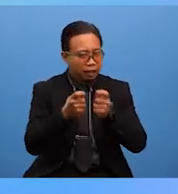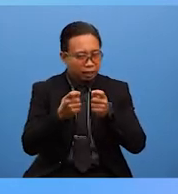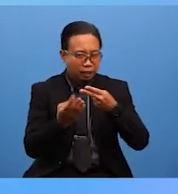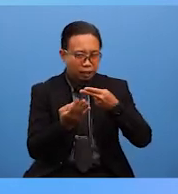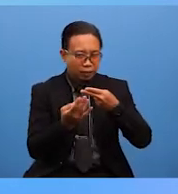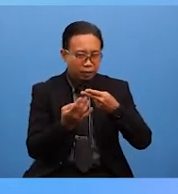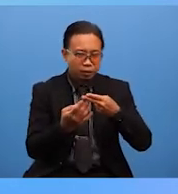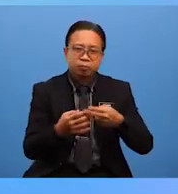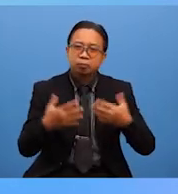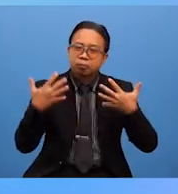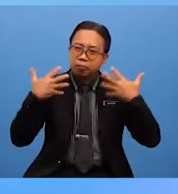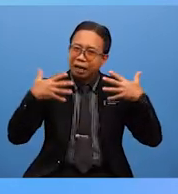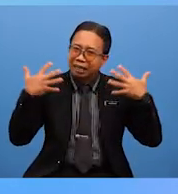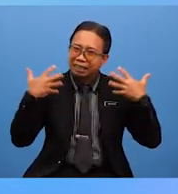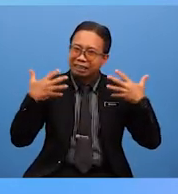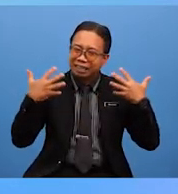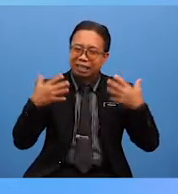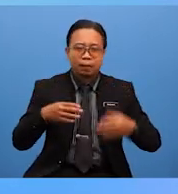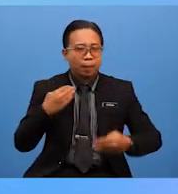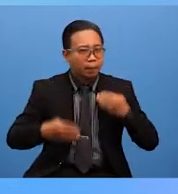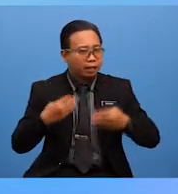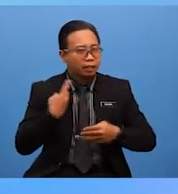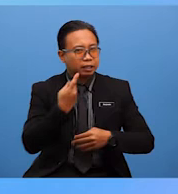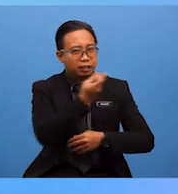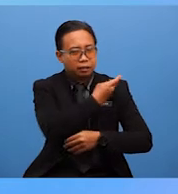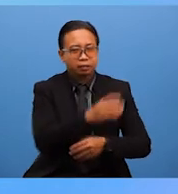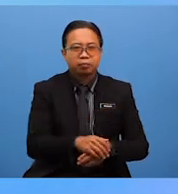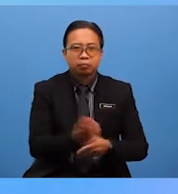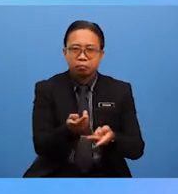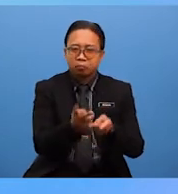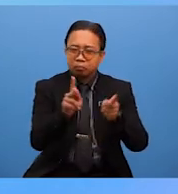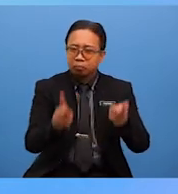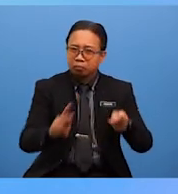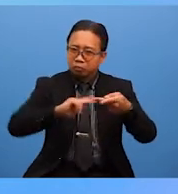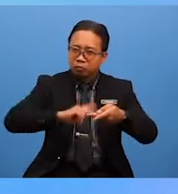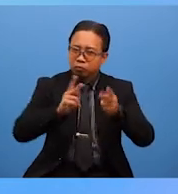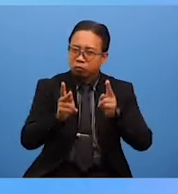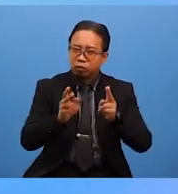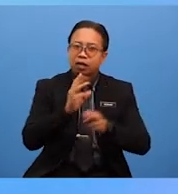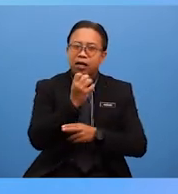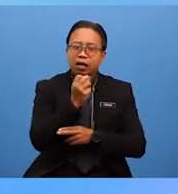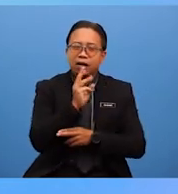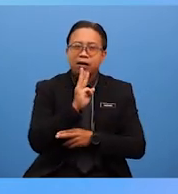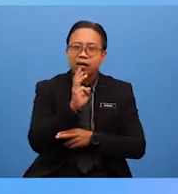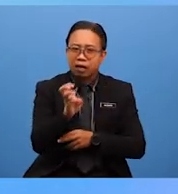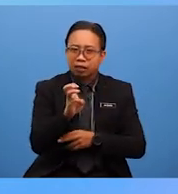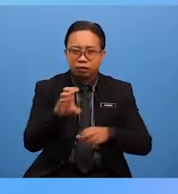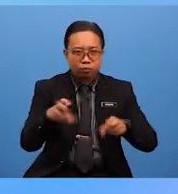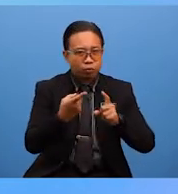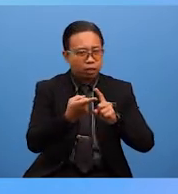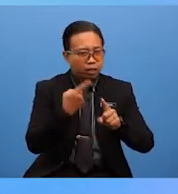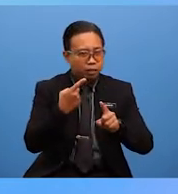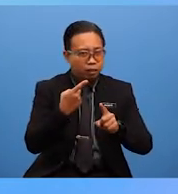memanaskan badan kita kota Ais diperbuat daripada gentian kaca atau